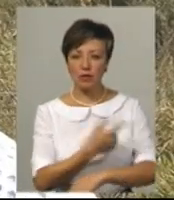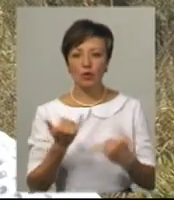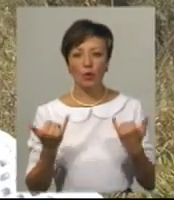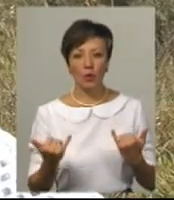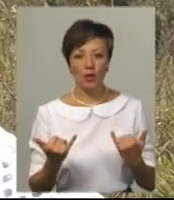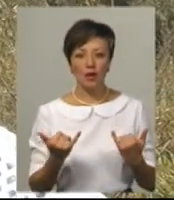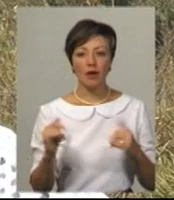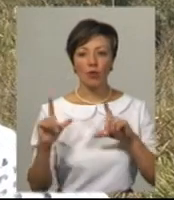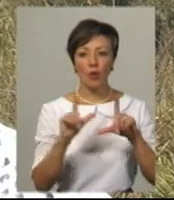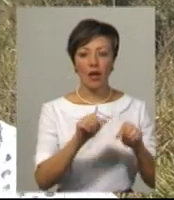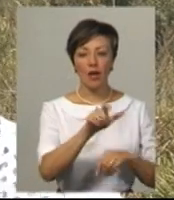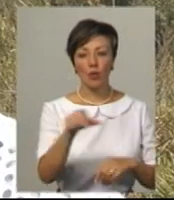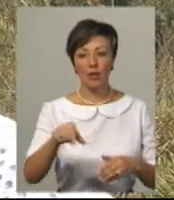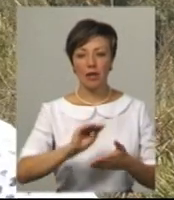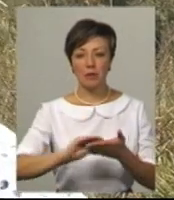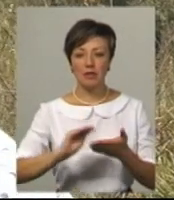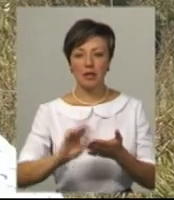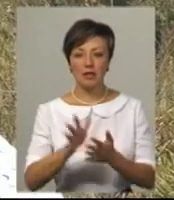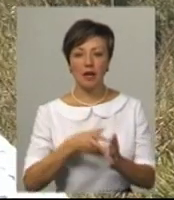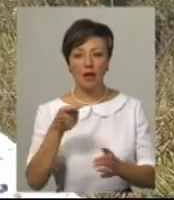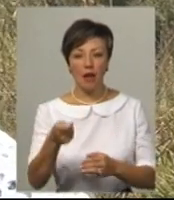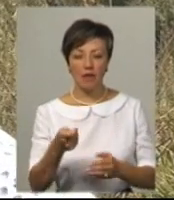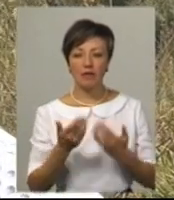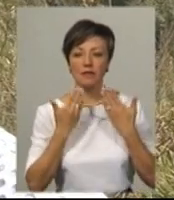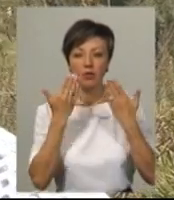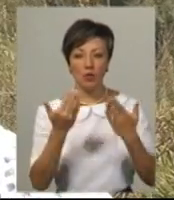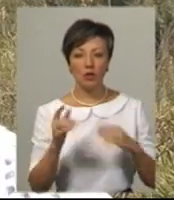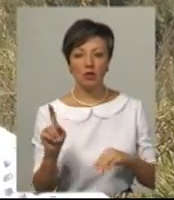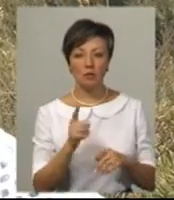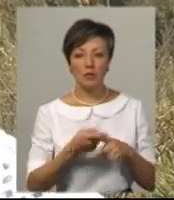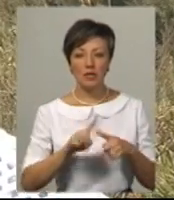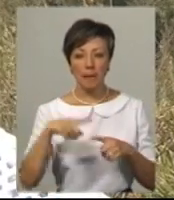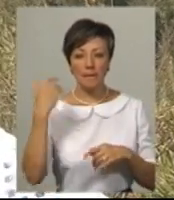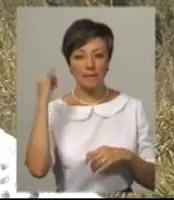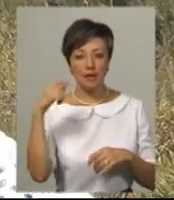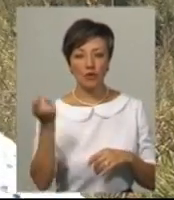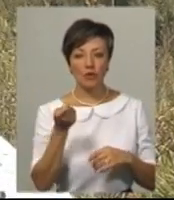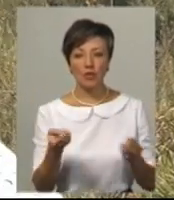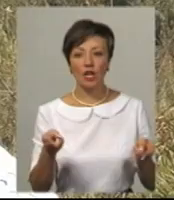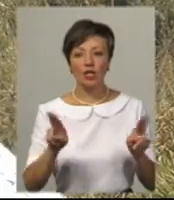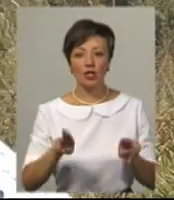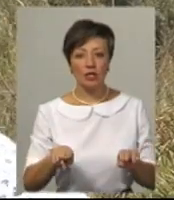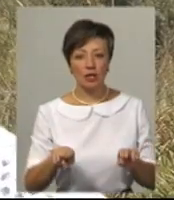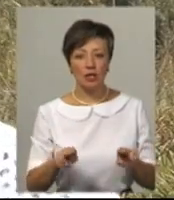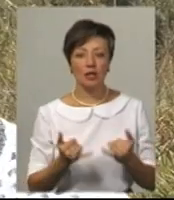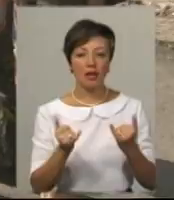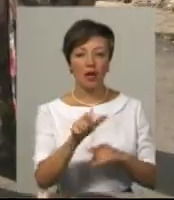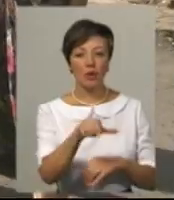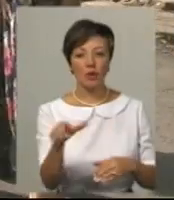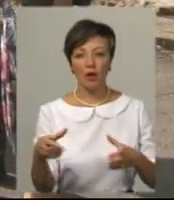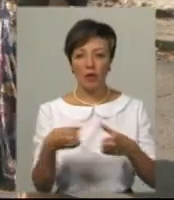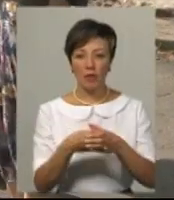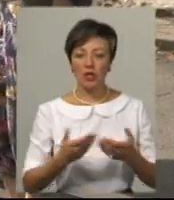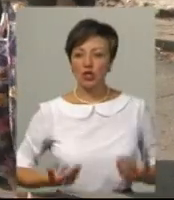поїхали, написали люди заяву. Заяву звернулися з тим, щоб це пасовище залишили для людей, для громади.